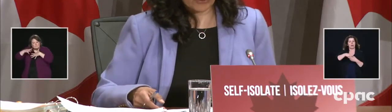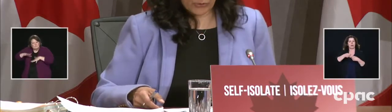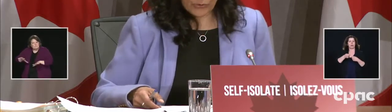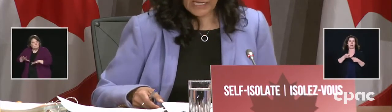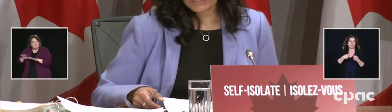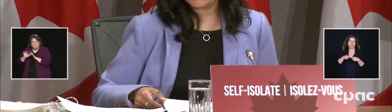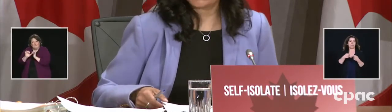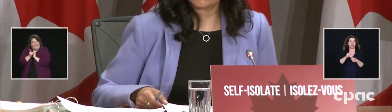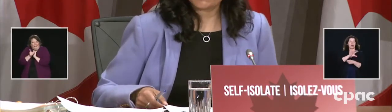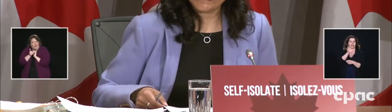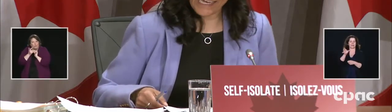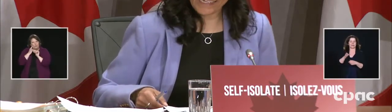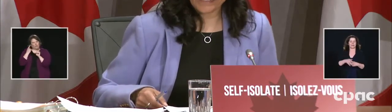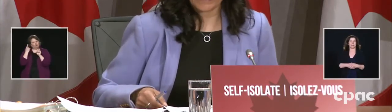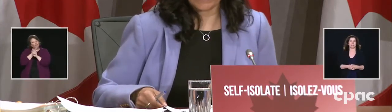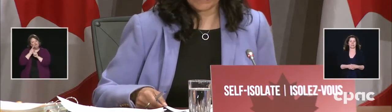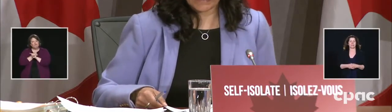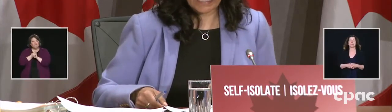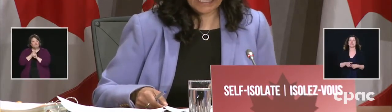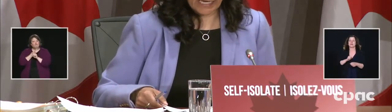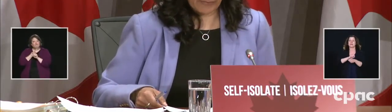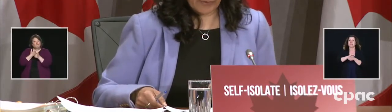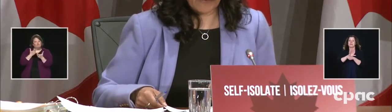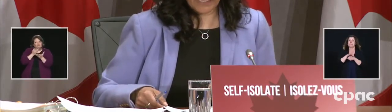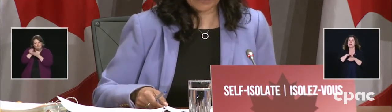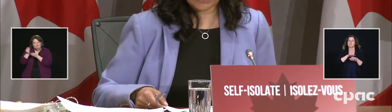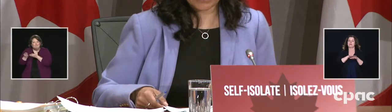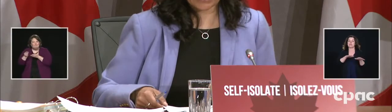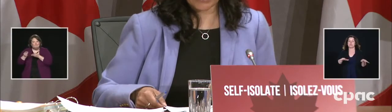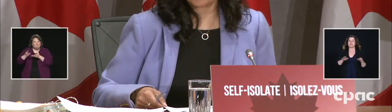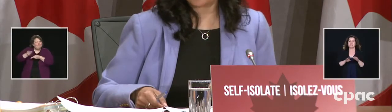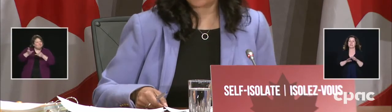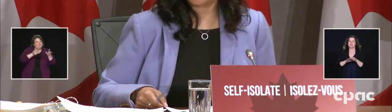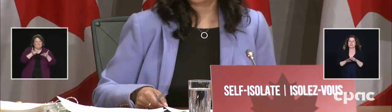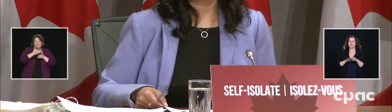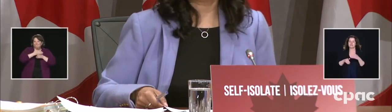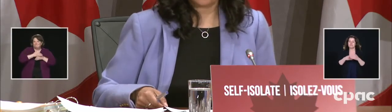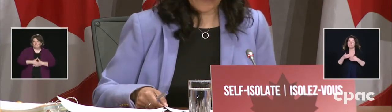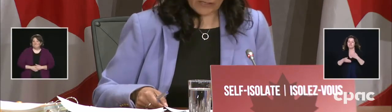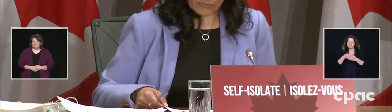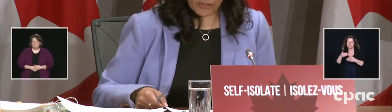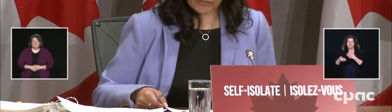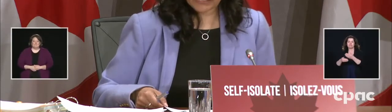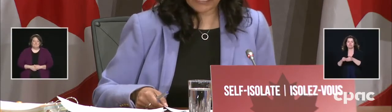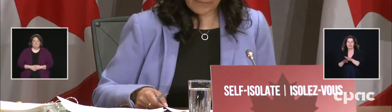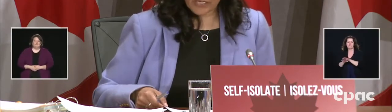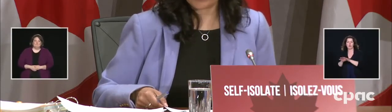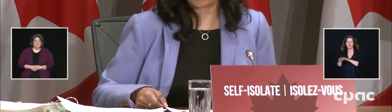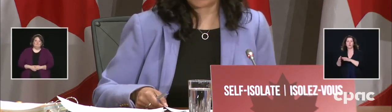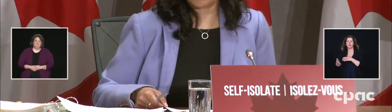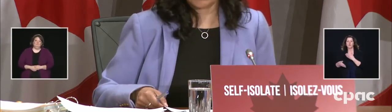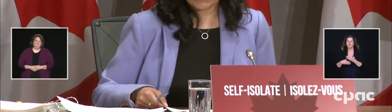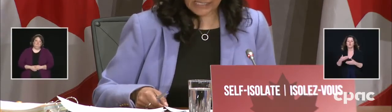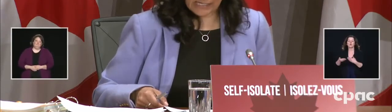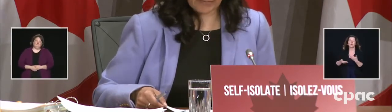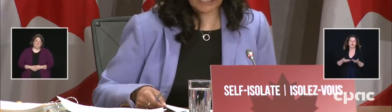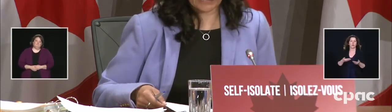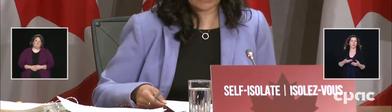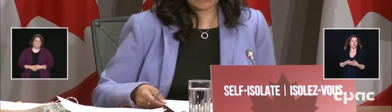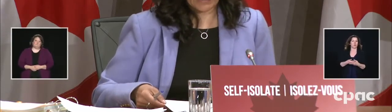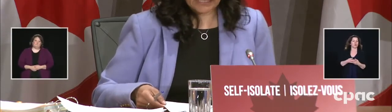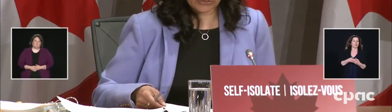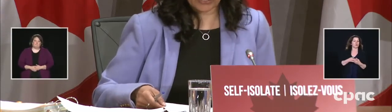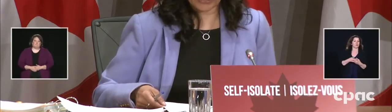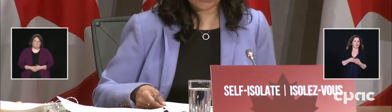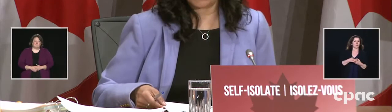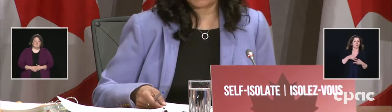pandémie évolue, les Canadiennes et les Canadiens peuvent être certains que le gouvernement demeure déterminé